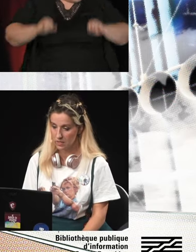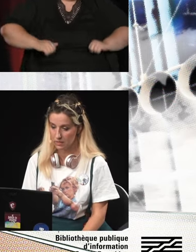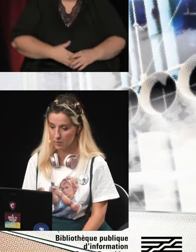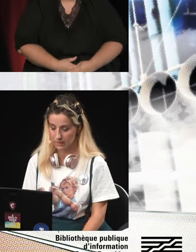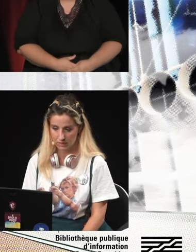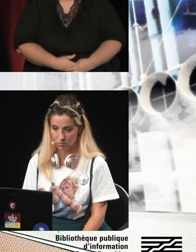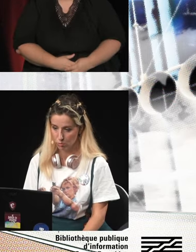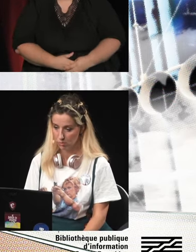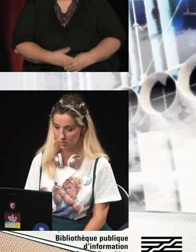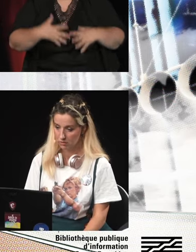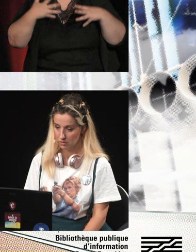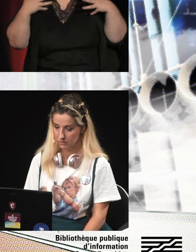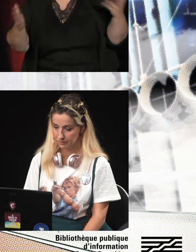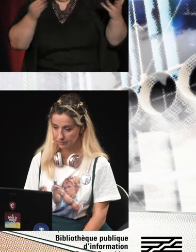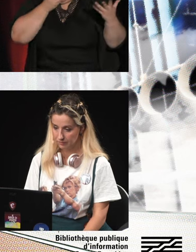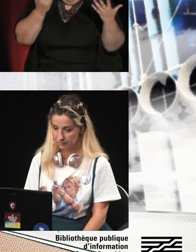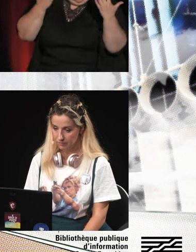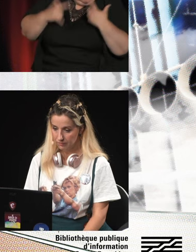nous voici libérés donc, du